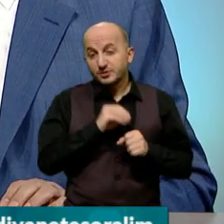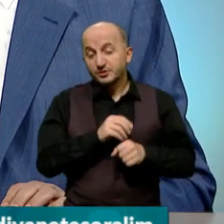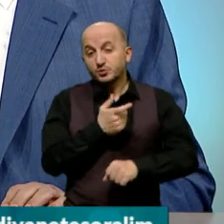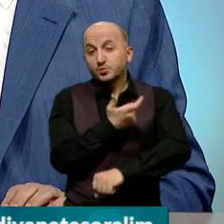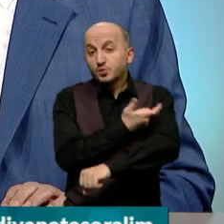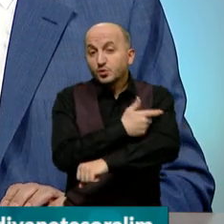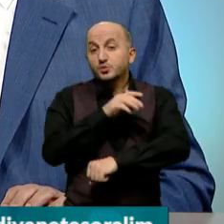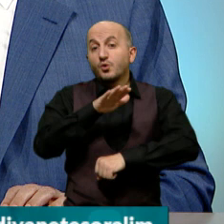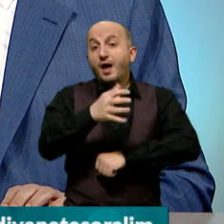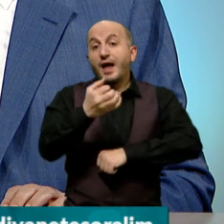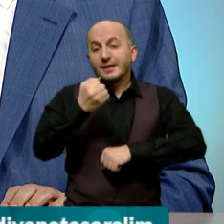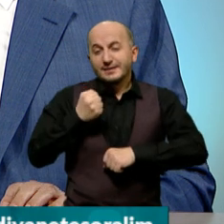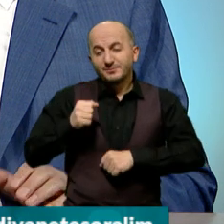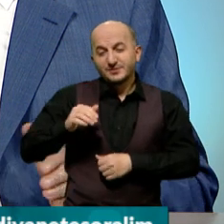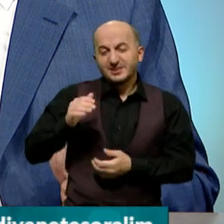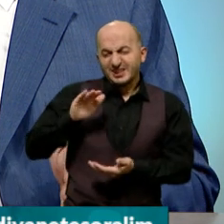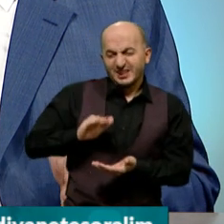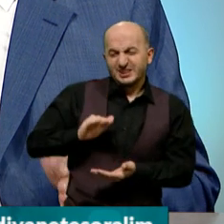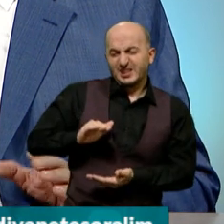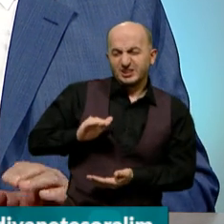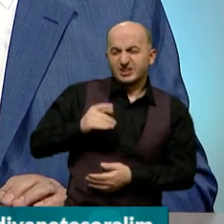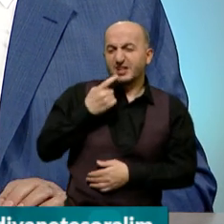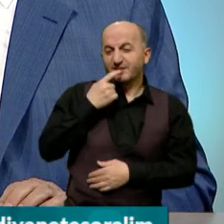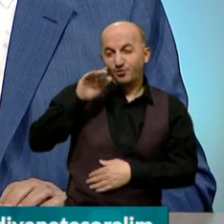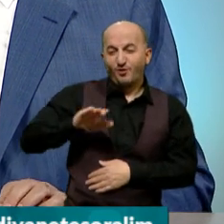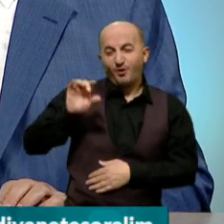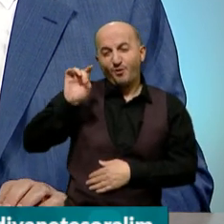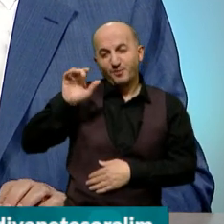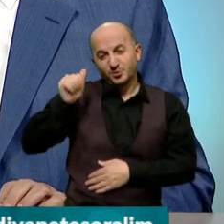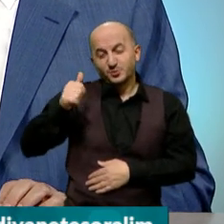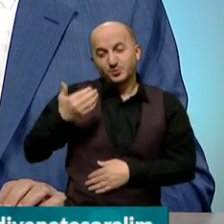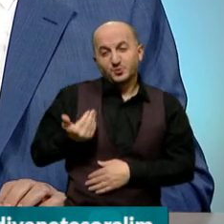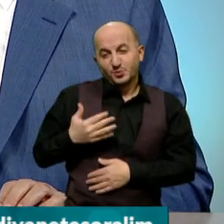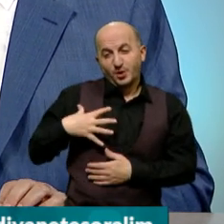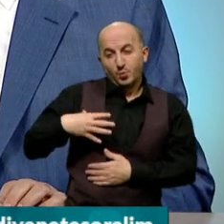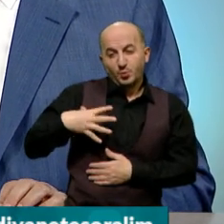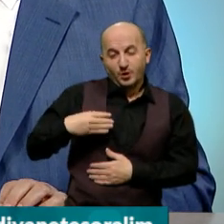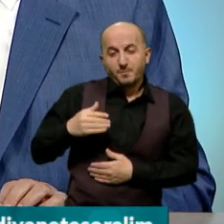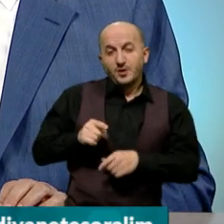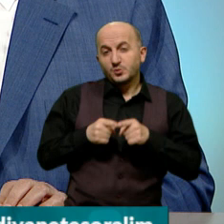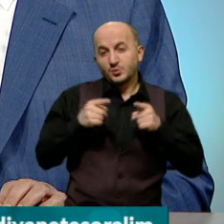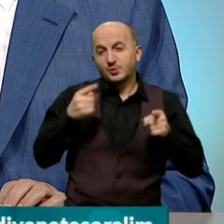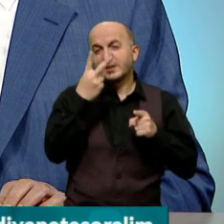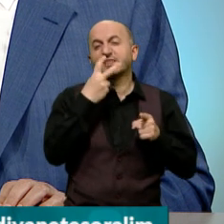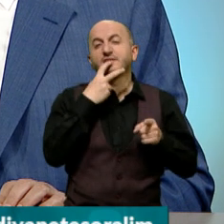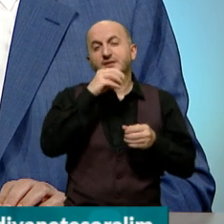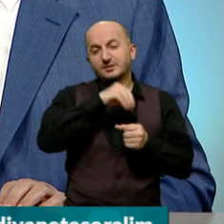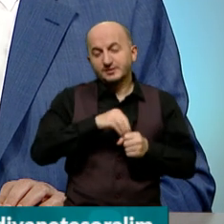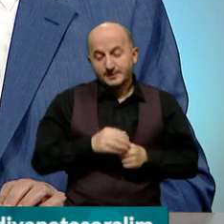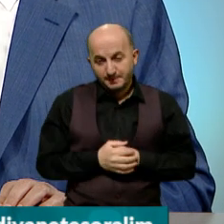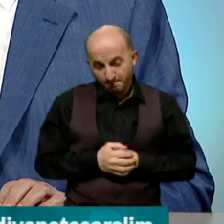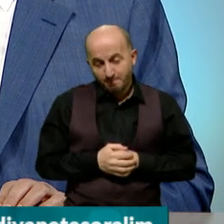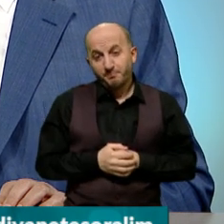hı, ve bunu küçük yaşta öyledir. Yani süt emme süresi 2 yıldır.